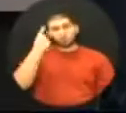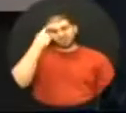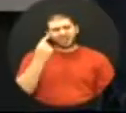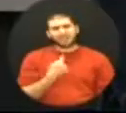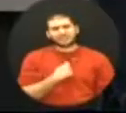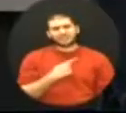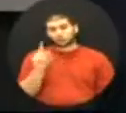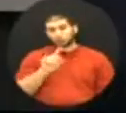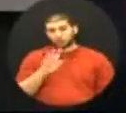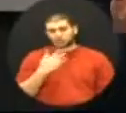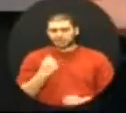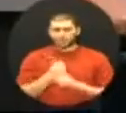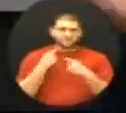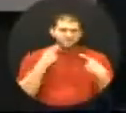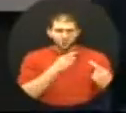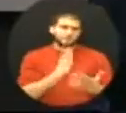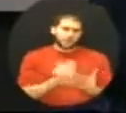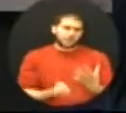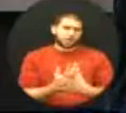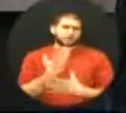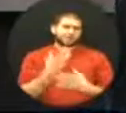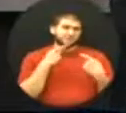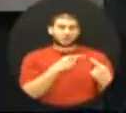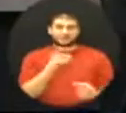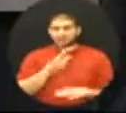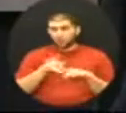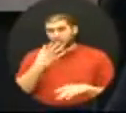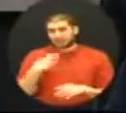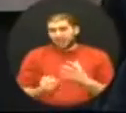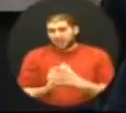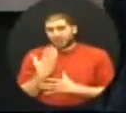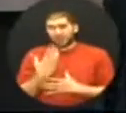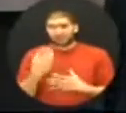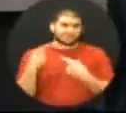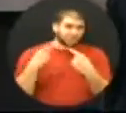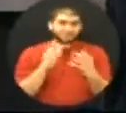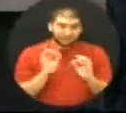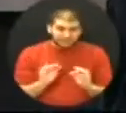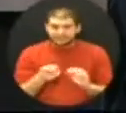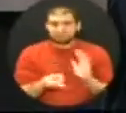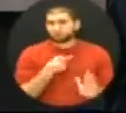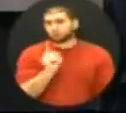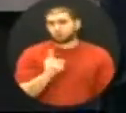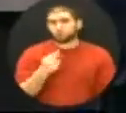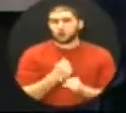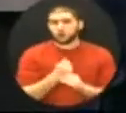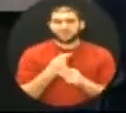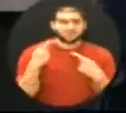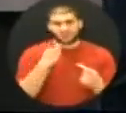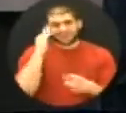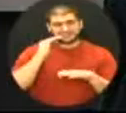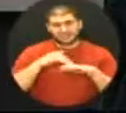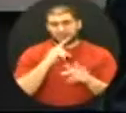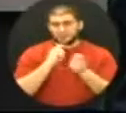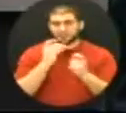שאנחנו, זוהיר רצה לעורר ויכוח, והוא עורר ויכוח. סליחה? זוהיר רצה לעורר את הוויכוח, זה בסדר, זה לא בפעם הראשונה שהוא מעורר ויכוח. את הזכרת בריאיון